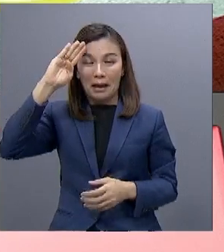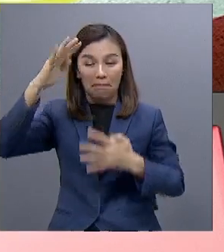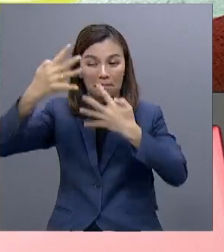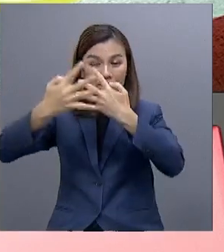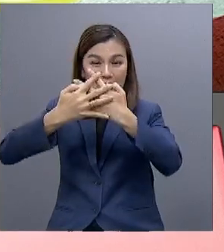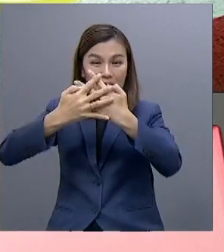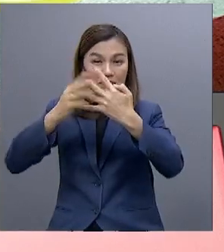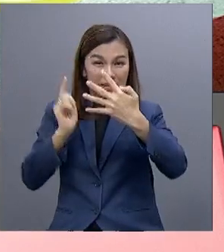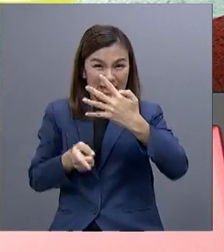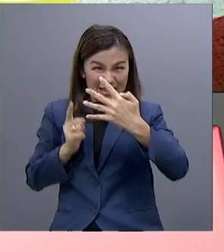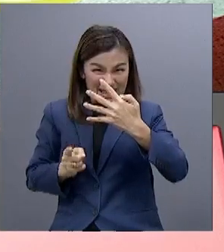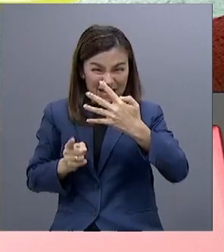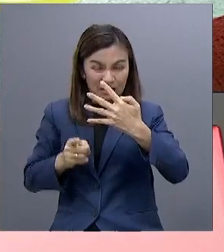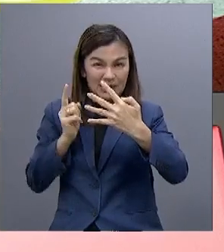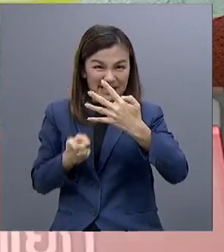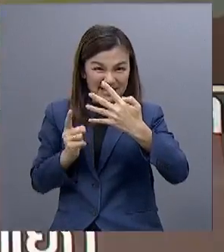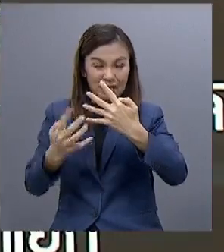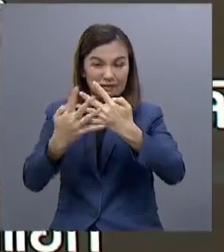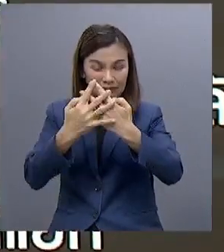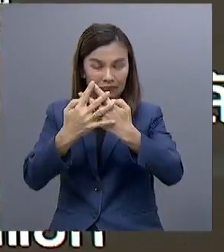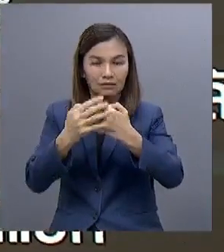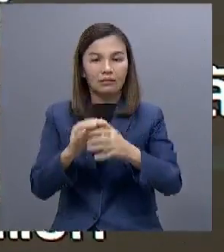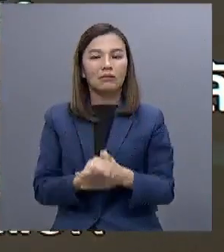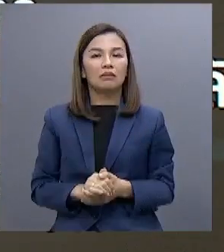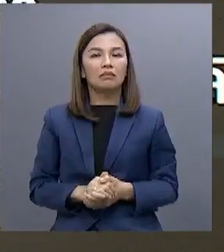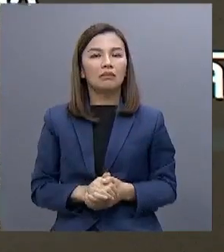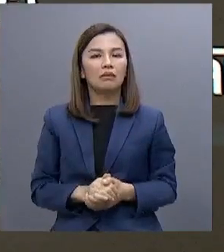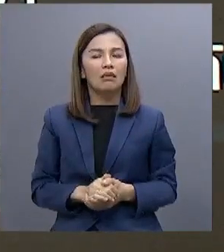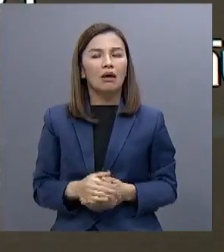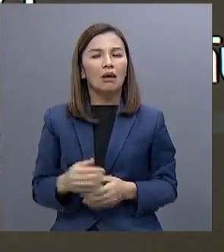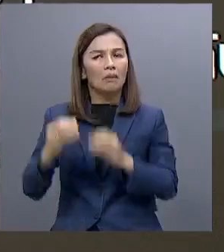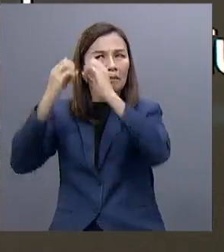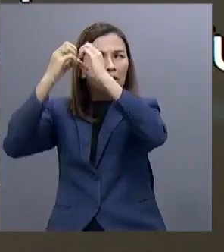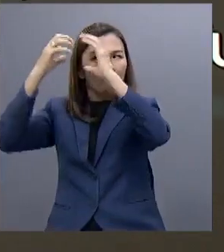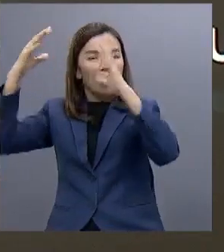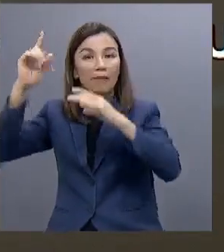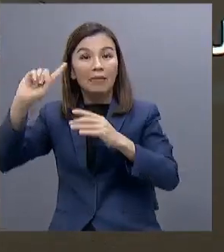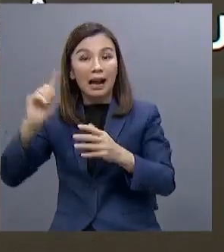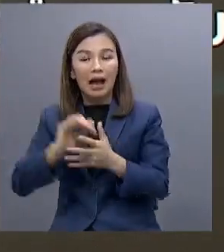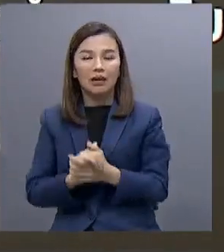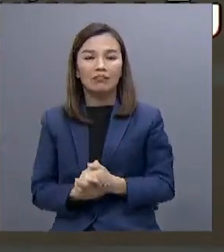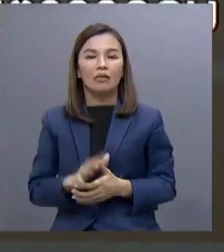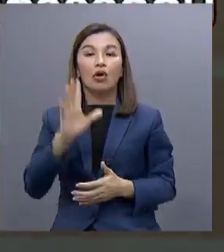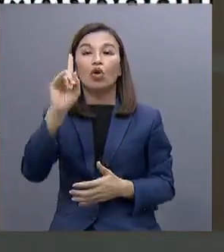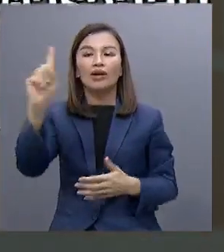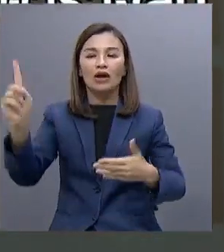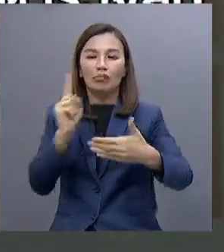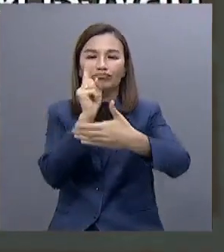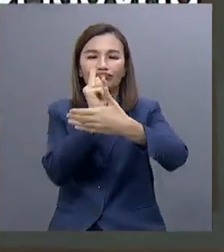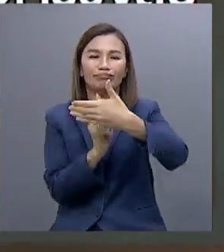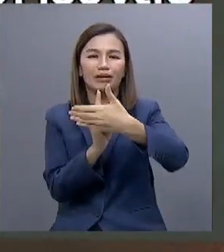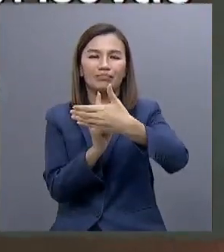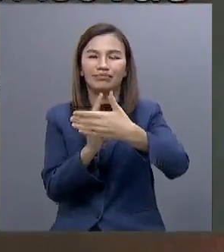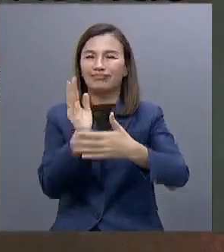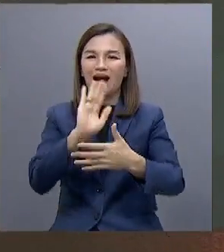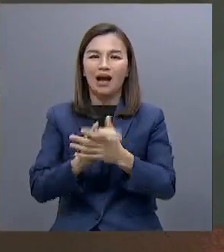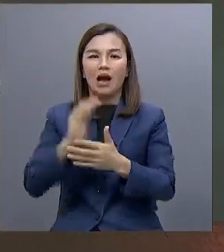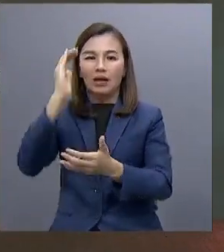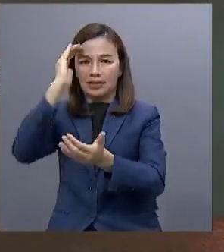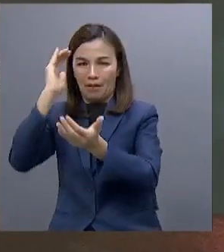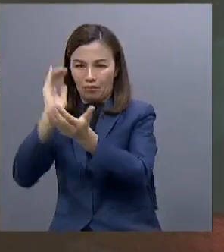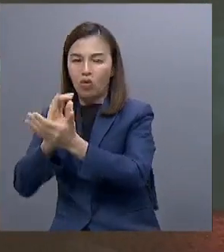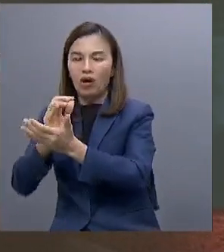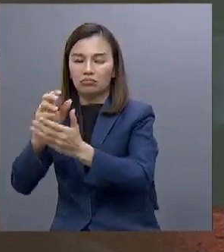ๆมันจะเกิดอะไรขึ้นบ้างสิ่งที่จะต้องเกิดขึ้นก็คือทรัมป์จะไม่ได้เข้าไปคนเดียวค่ะเพราะจะต้องมีตำรวจลับเข้าไป